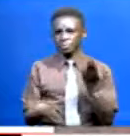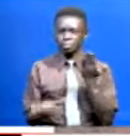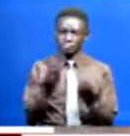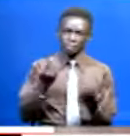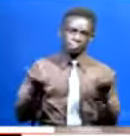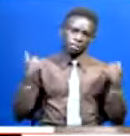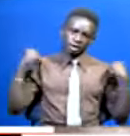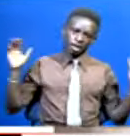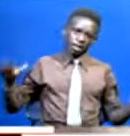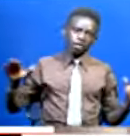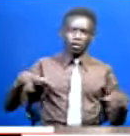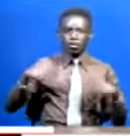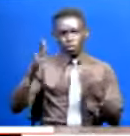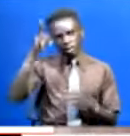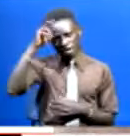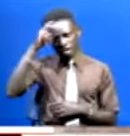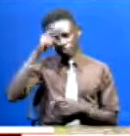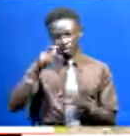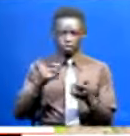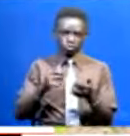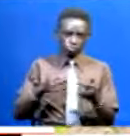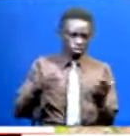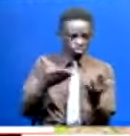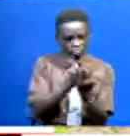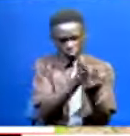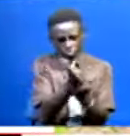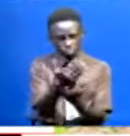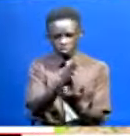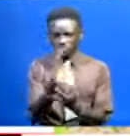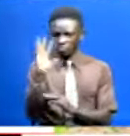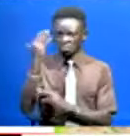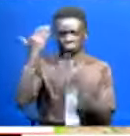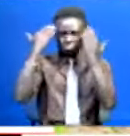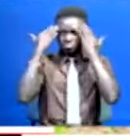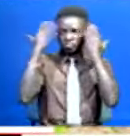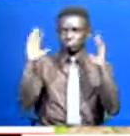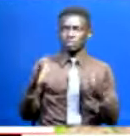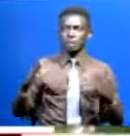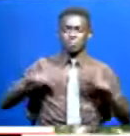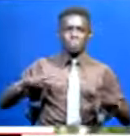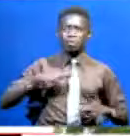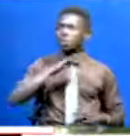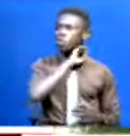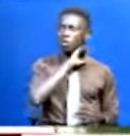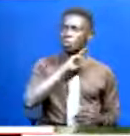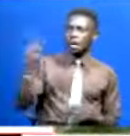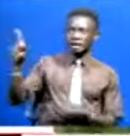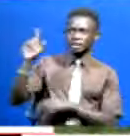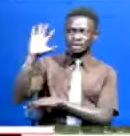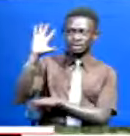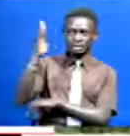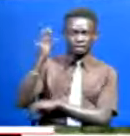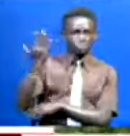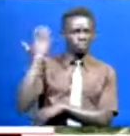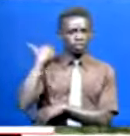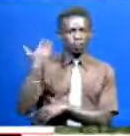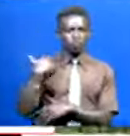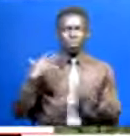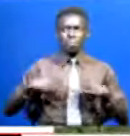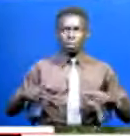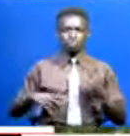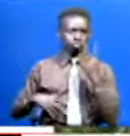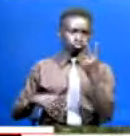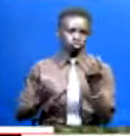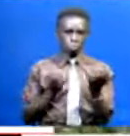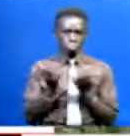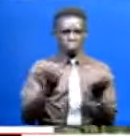au mashetani wanapitia ndani, hatujui. The resident claimed the tree had attracted two businessmen who were willing to